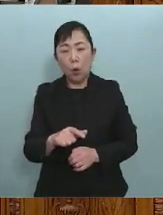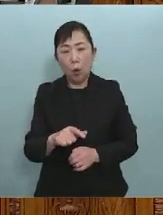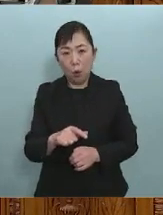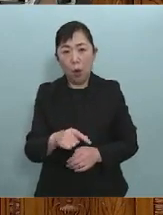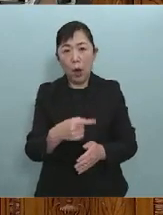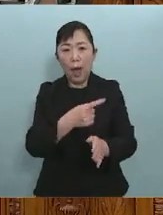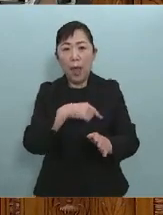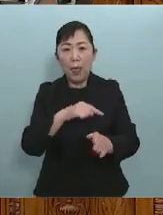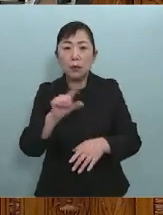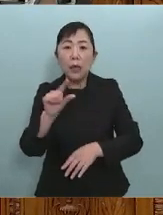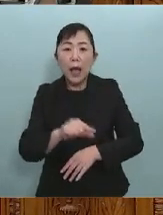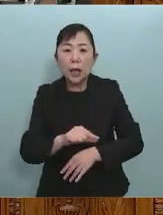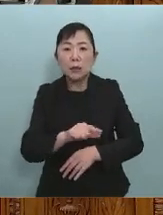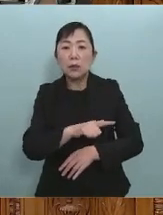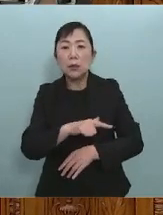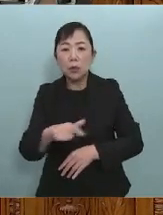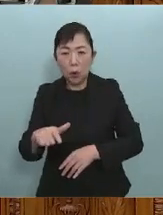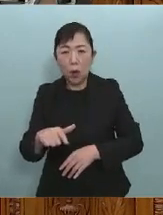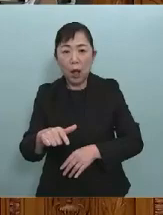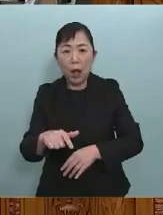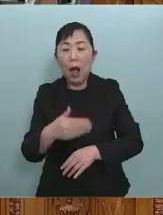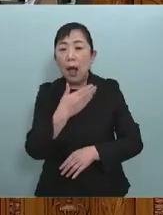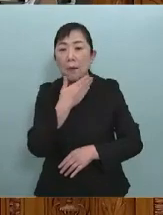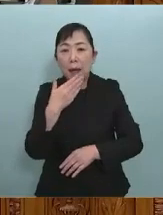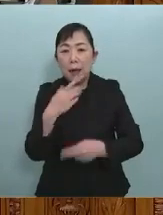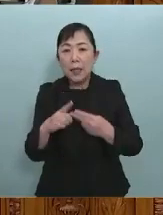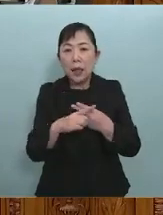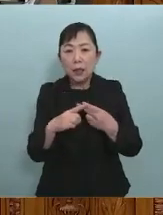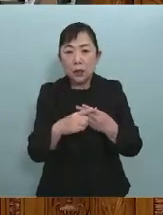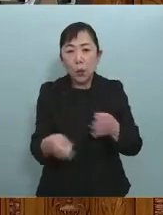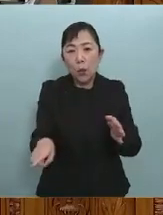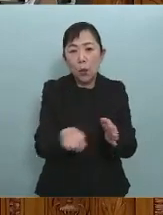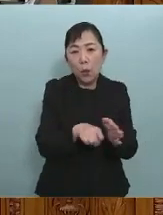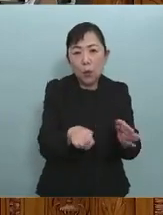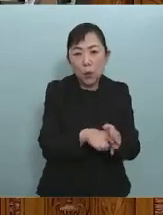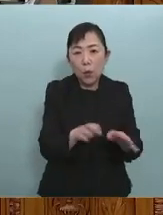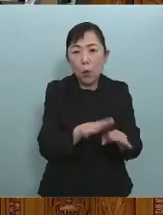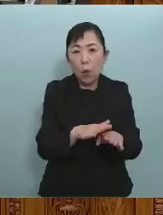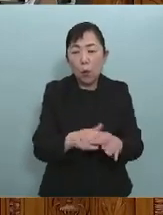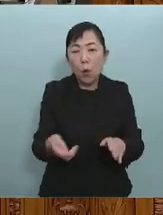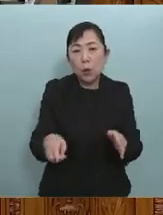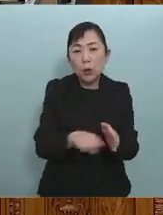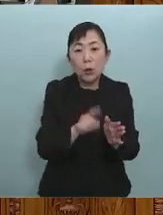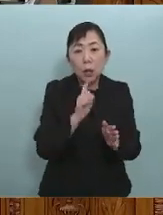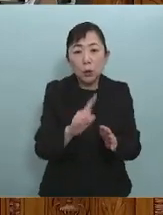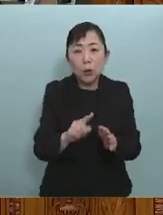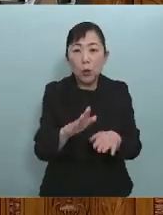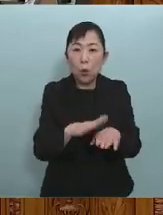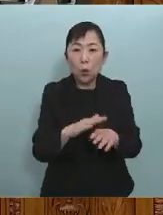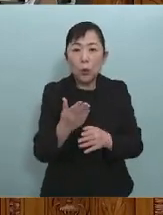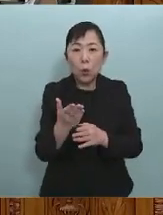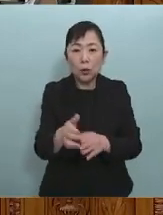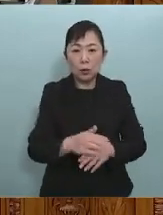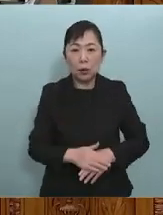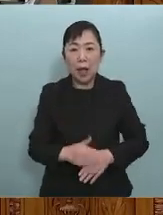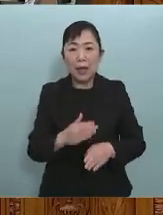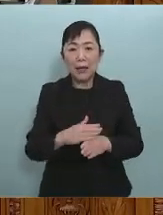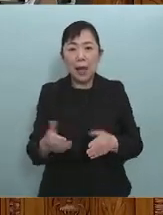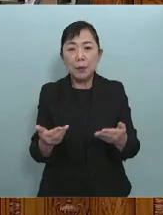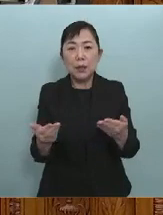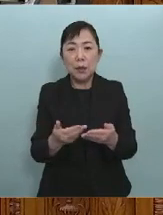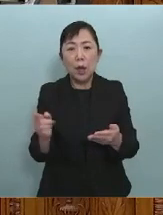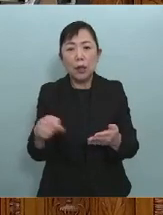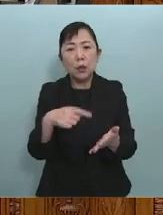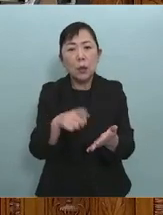ないでしょうその方法や政策をお示しくださいサービス業は人手不足から